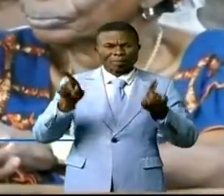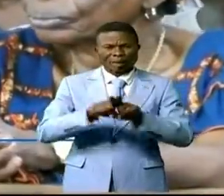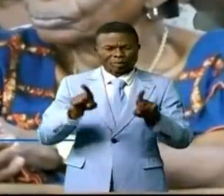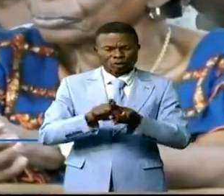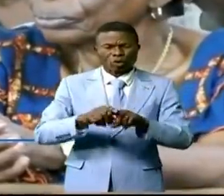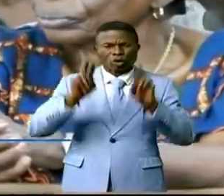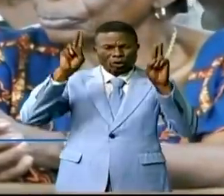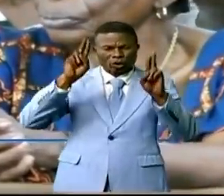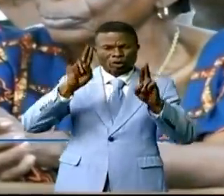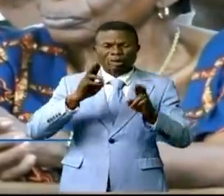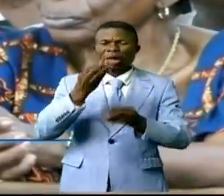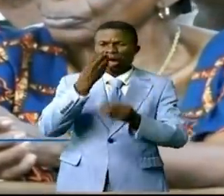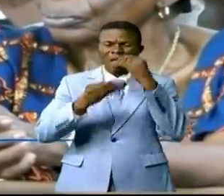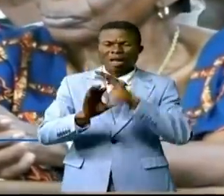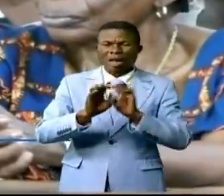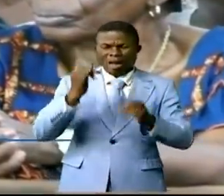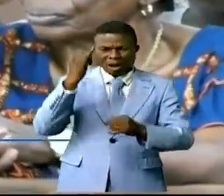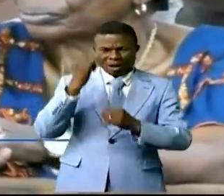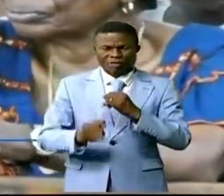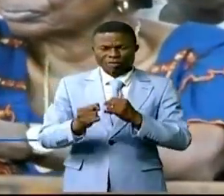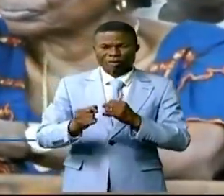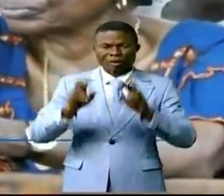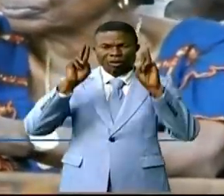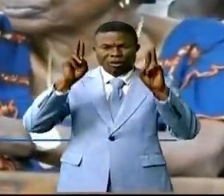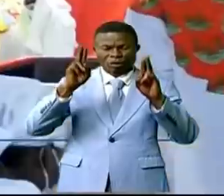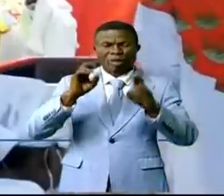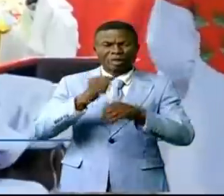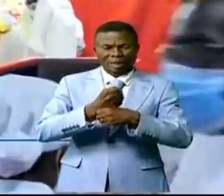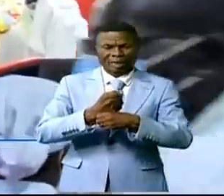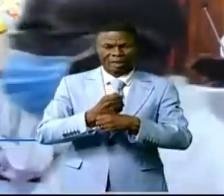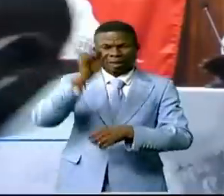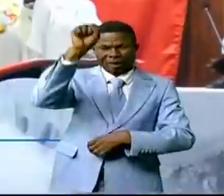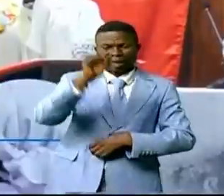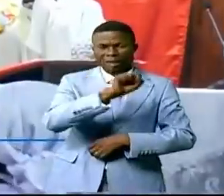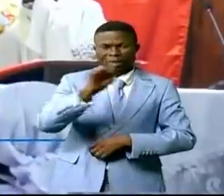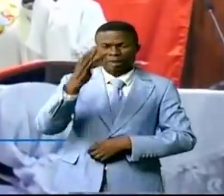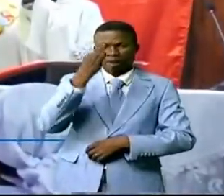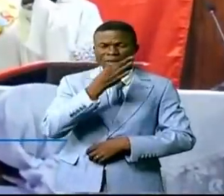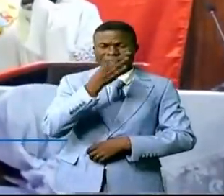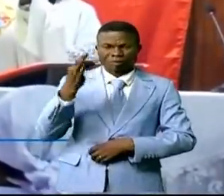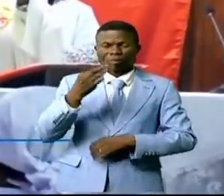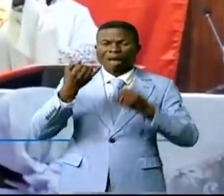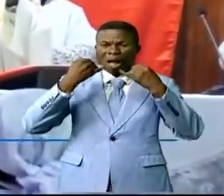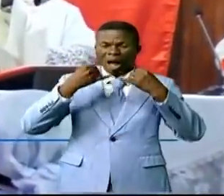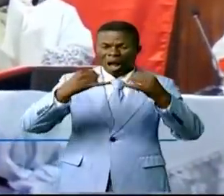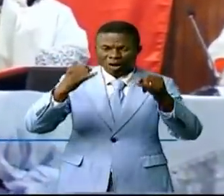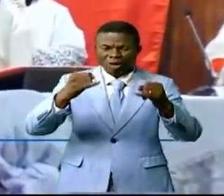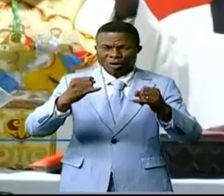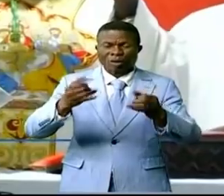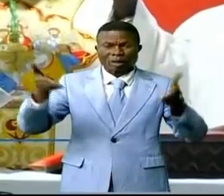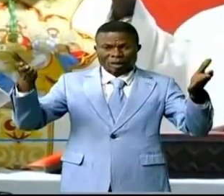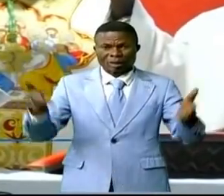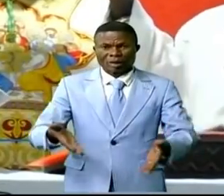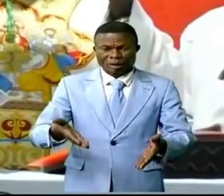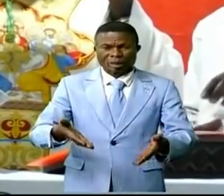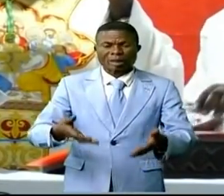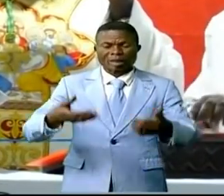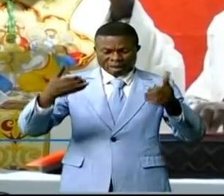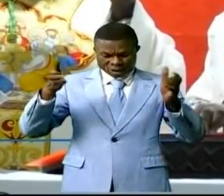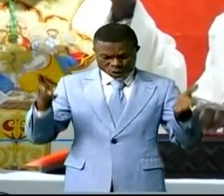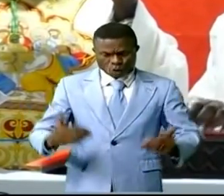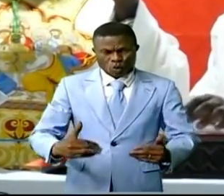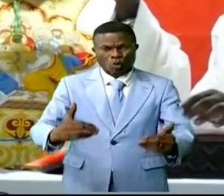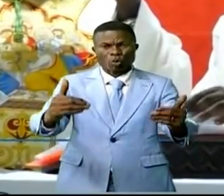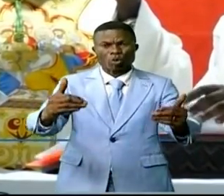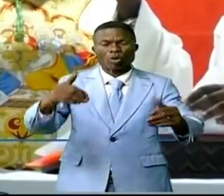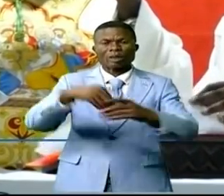dernier repas avec ses disciples. Jésus institue l'Eucharistie et annonce que sa présence demeure vivante dans